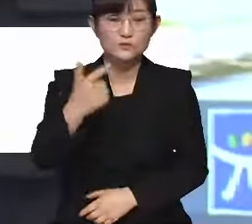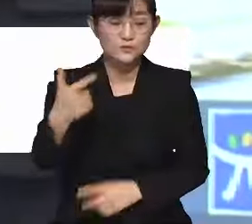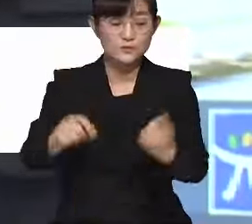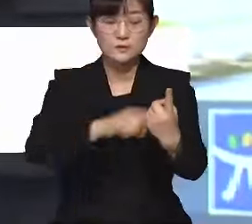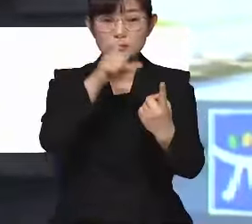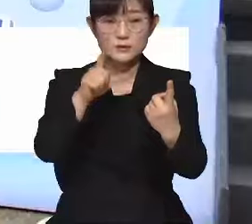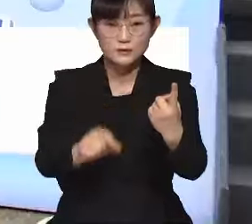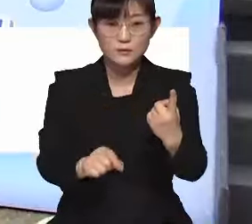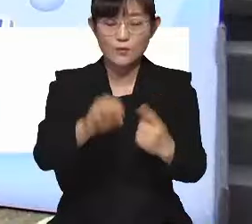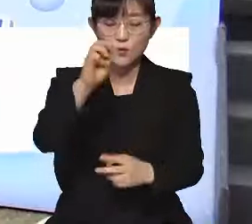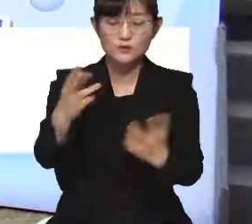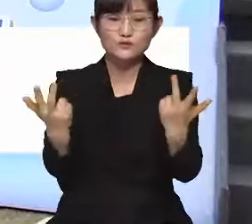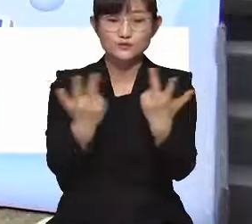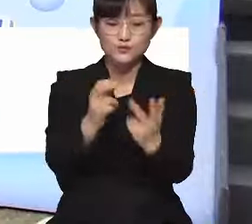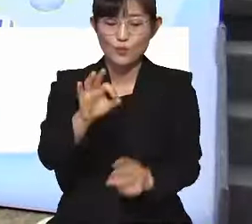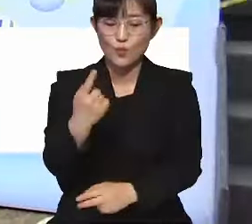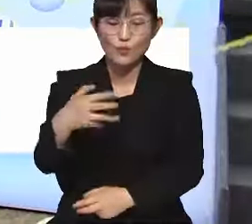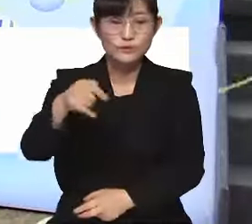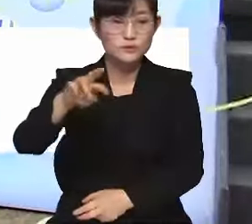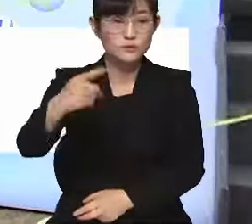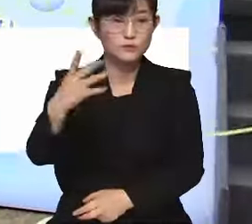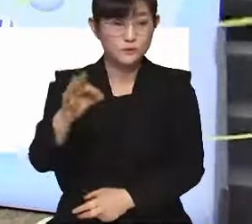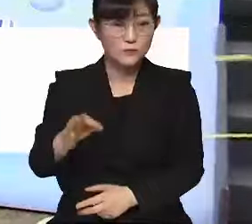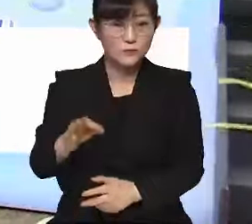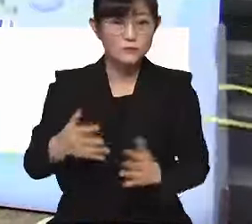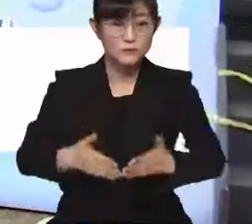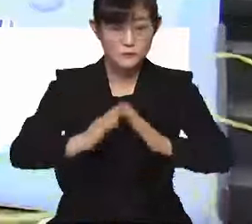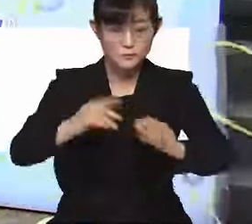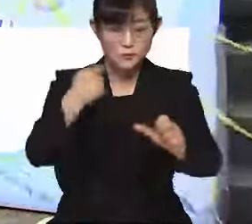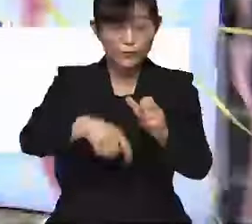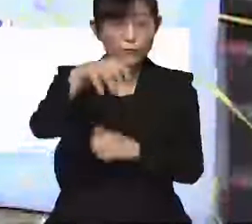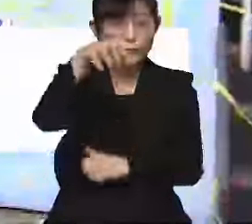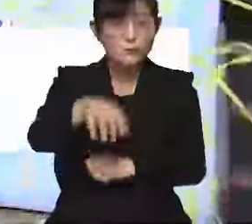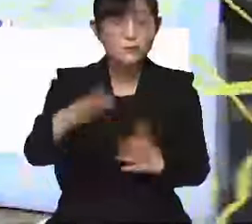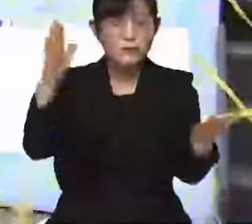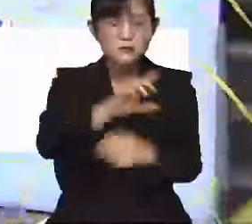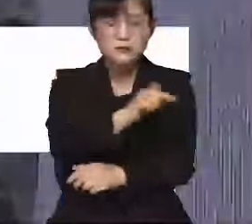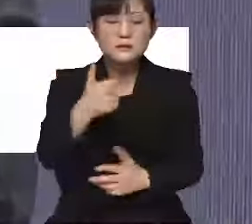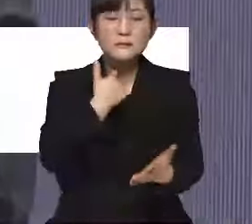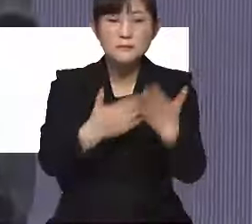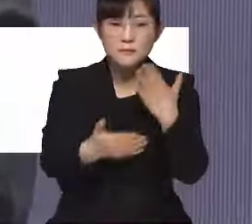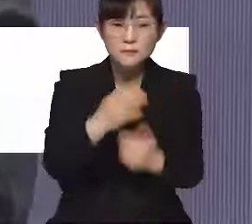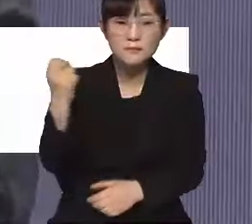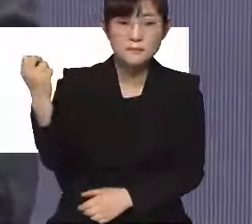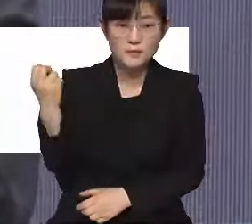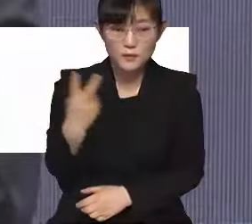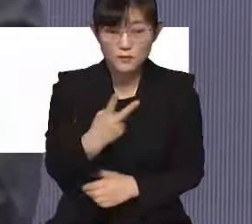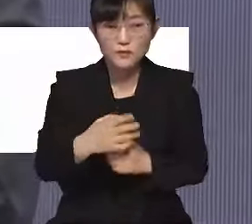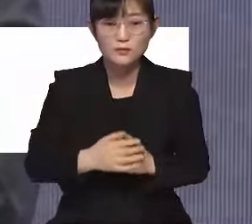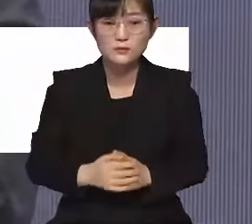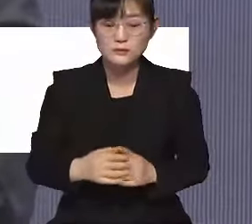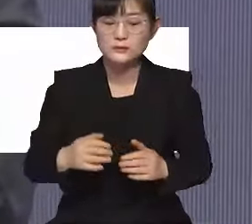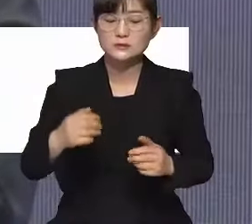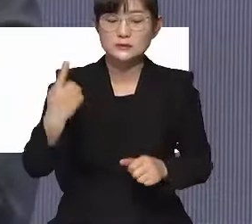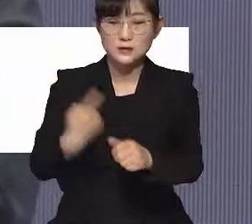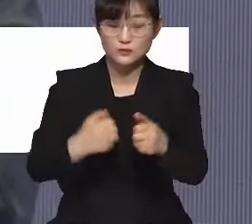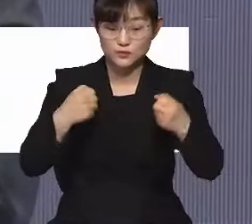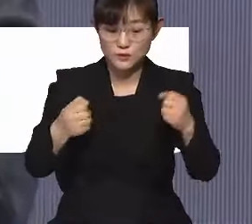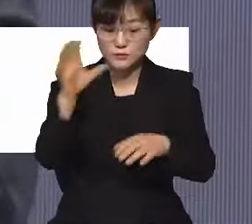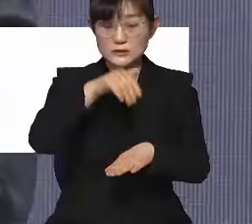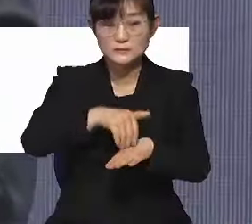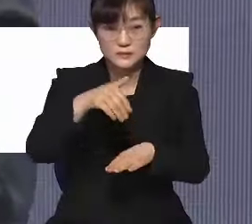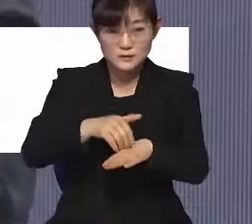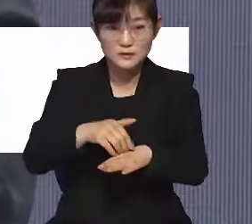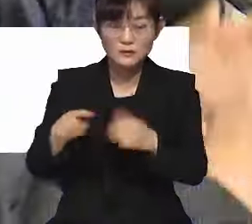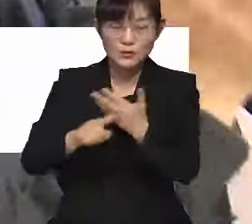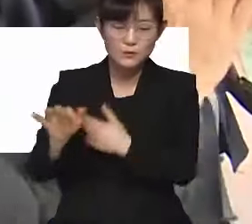1월 광주시 북구 오치동에 들어설 교육원에는 학생들의 다양한 체험을 위한 AI 테마관과 자율주행 연습장, 야외